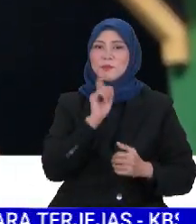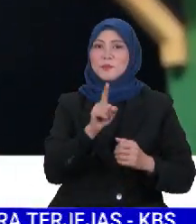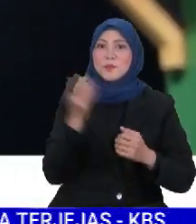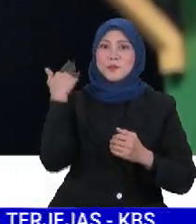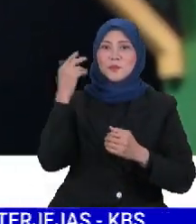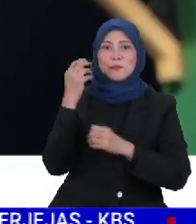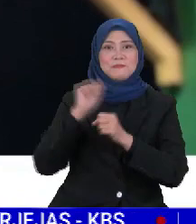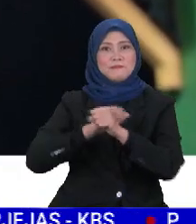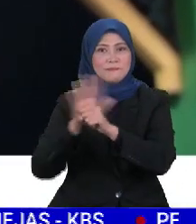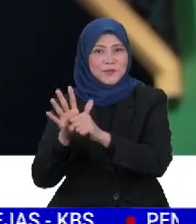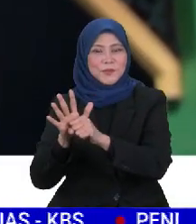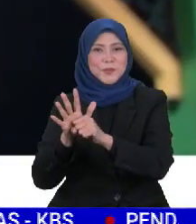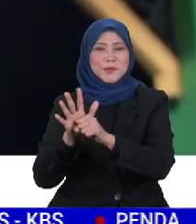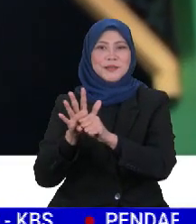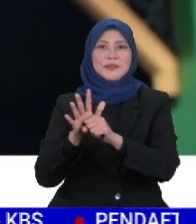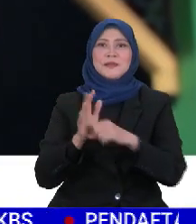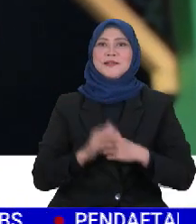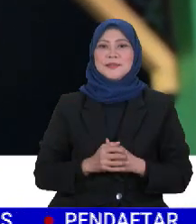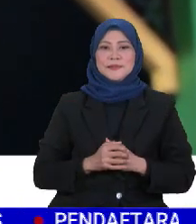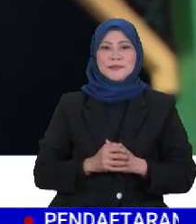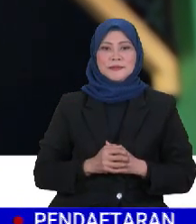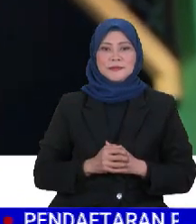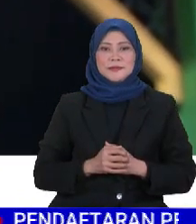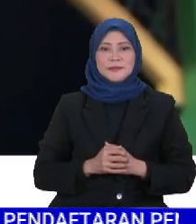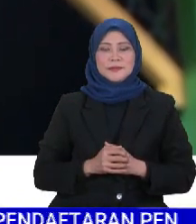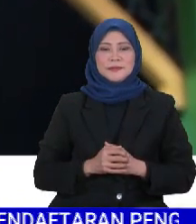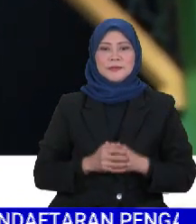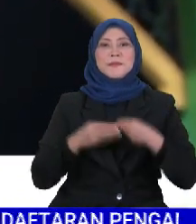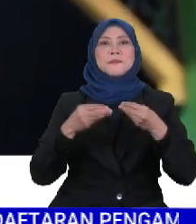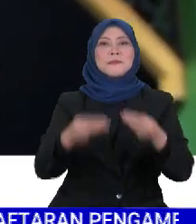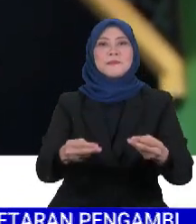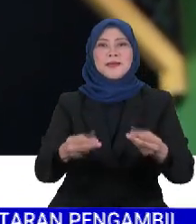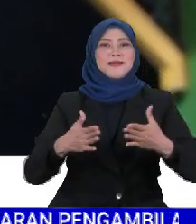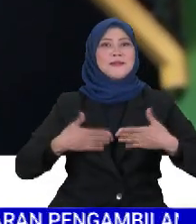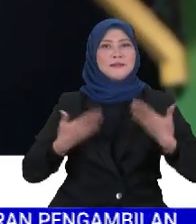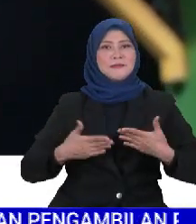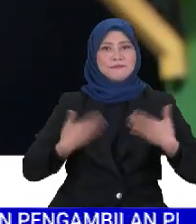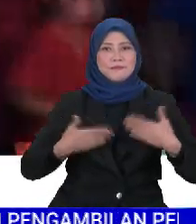dan nak memastikan bahawa memberikan keceriaan